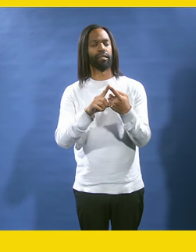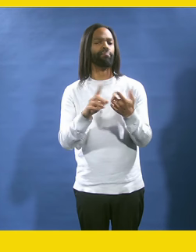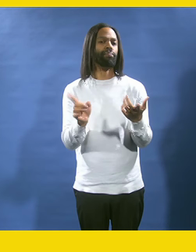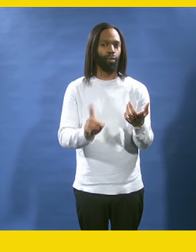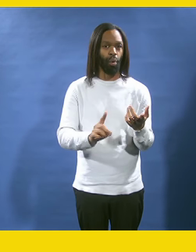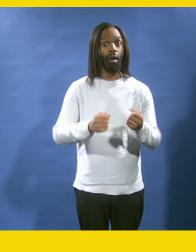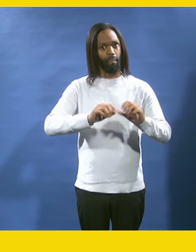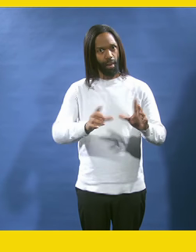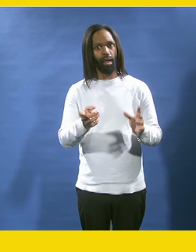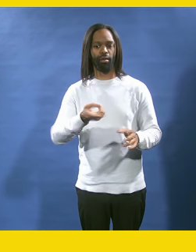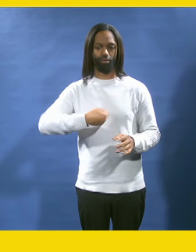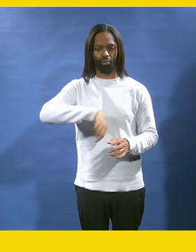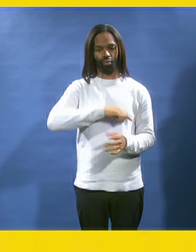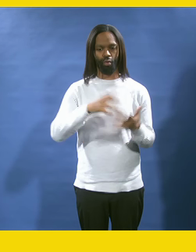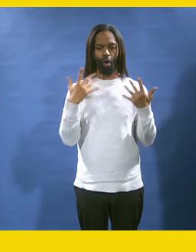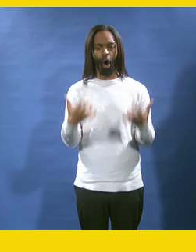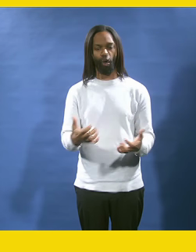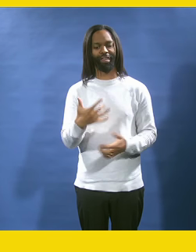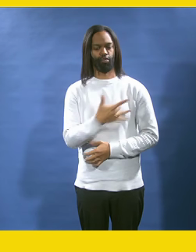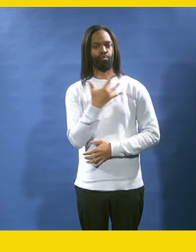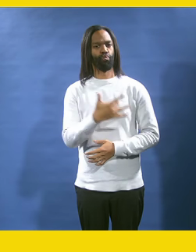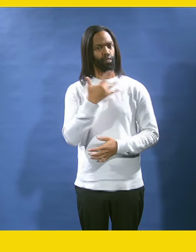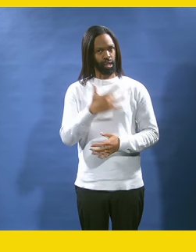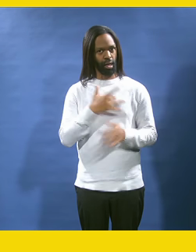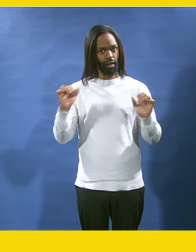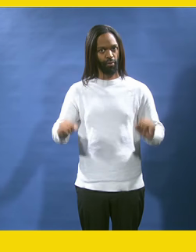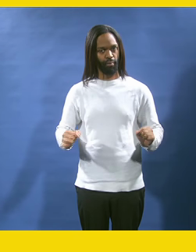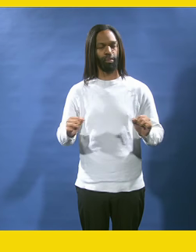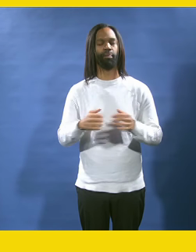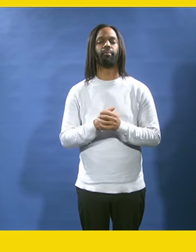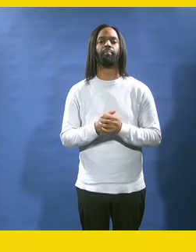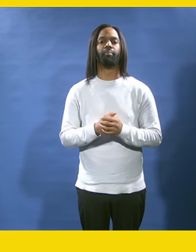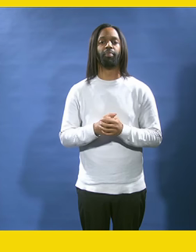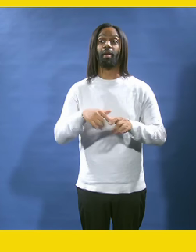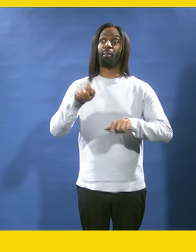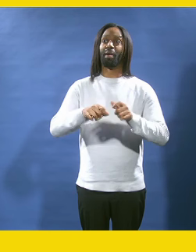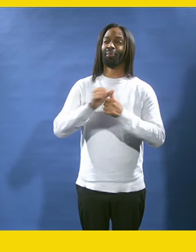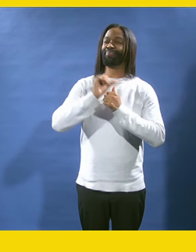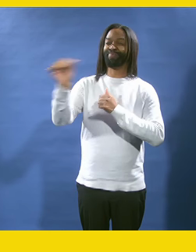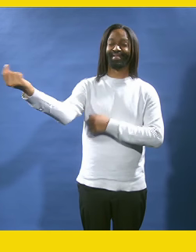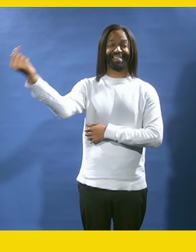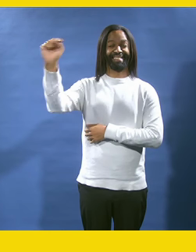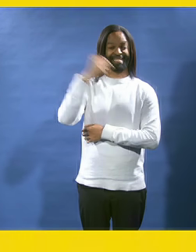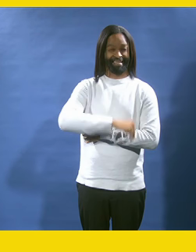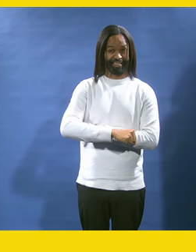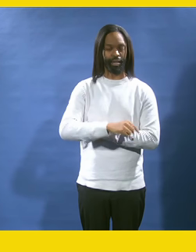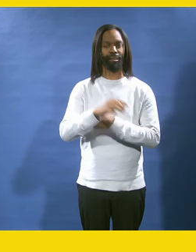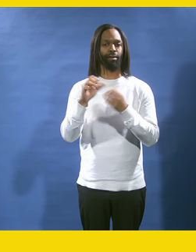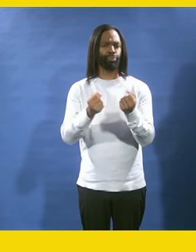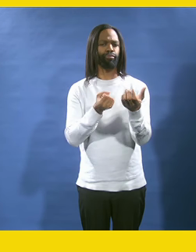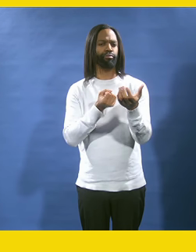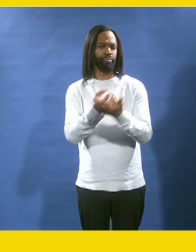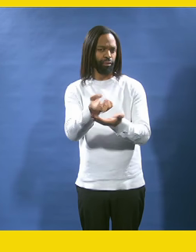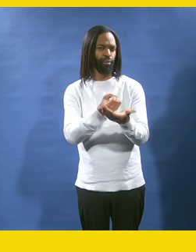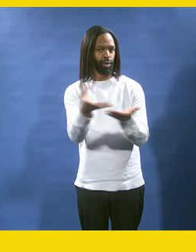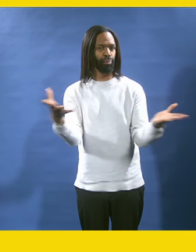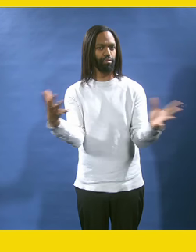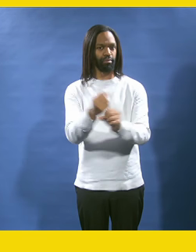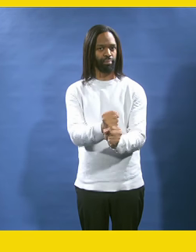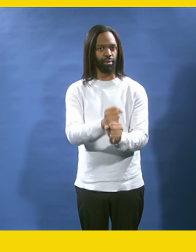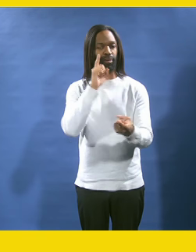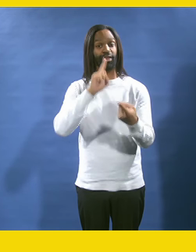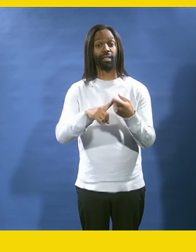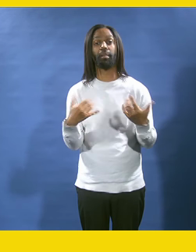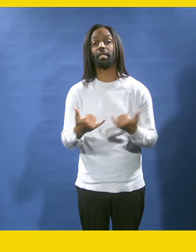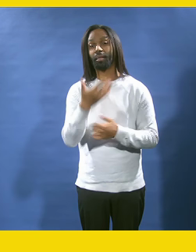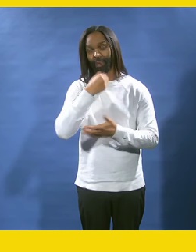d'être utiles. Permettez-moi, pour celles qui viennent de loin, de dire quelques mots et de dresser un bref portrait de notre belle